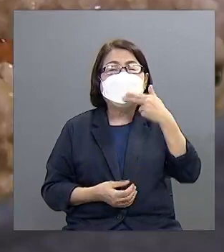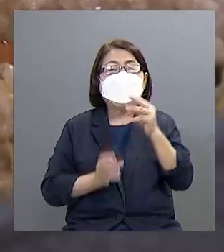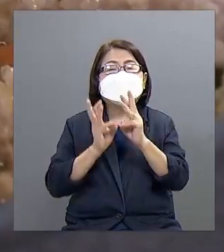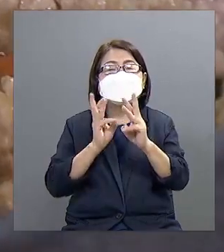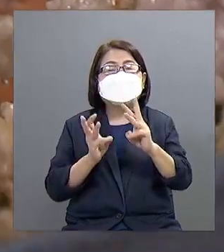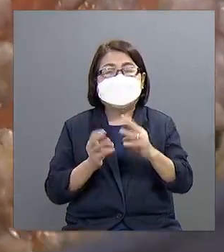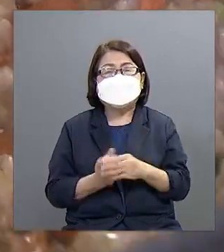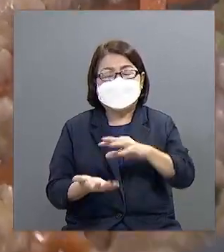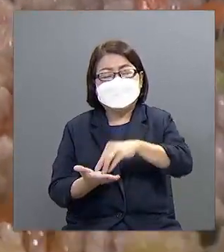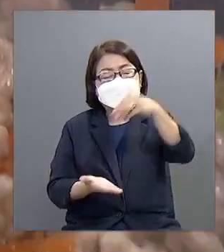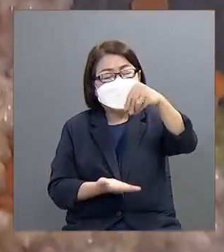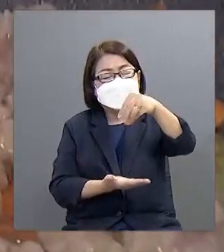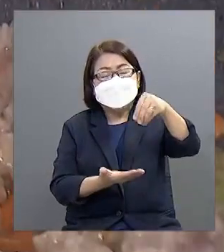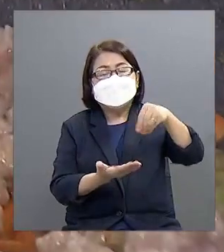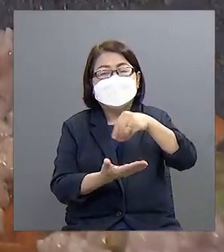ะ